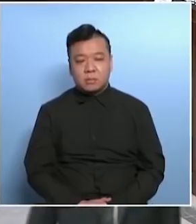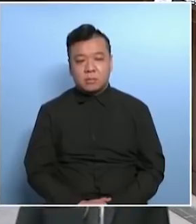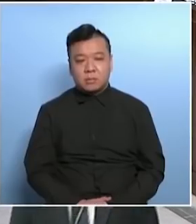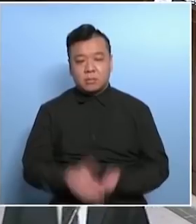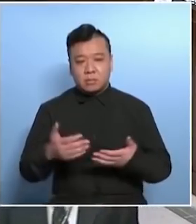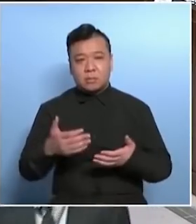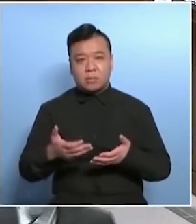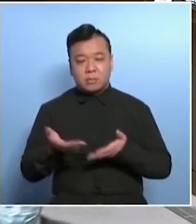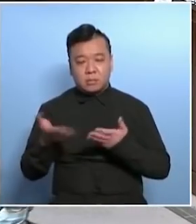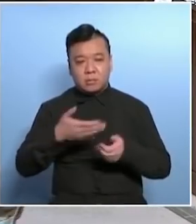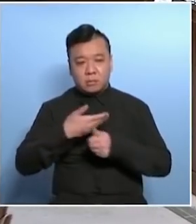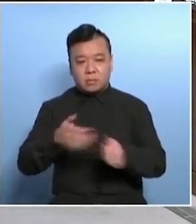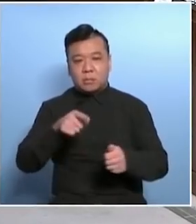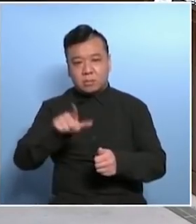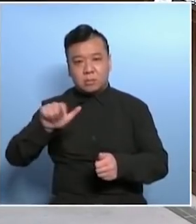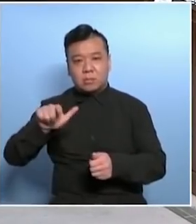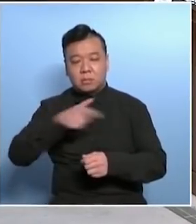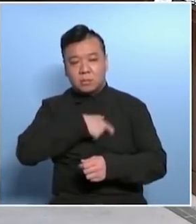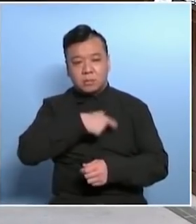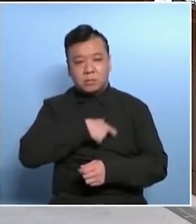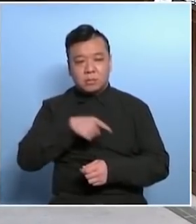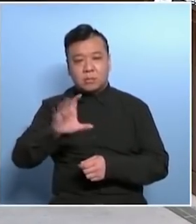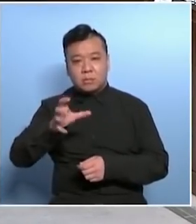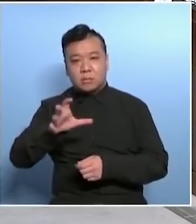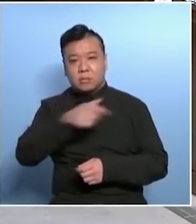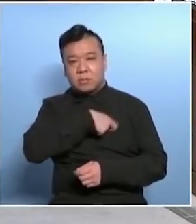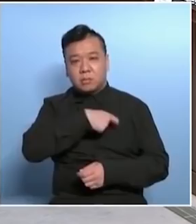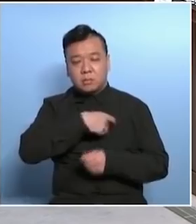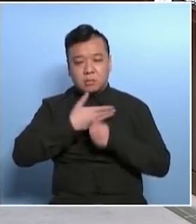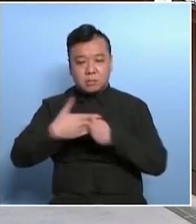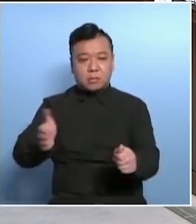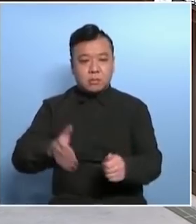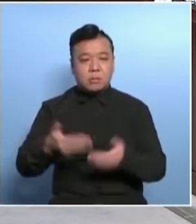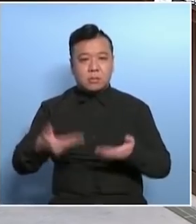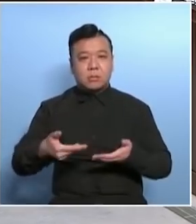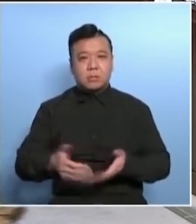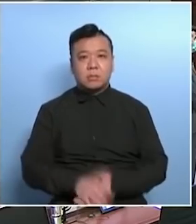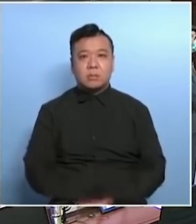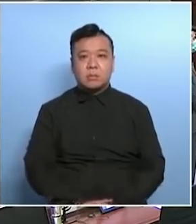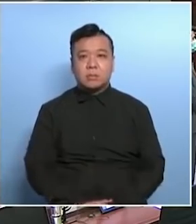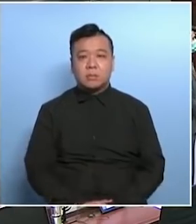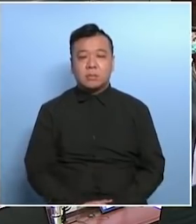唔該，請驅逐陳淑莊同埋黃碧雲議員出去。